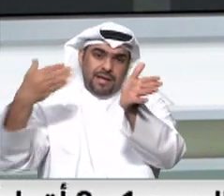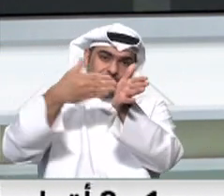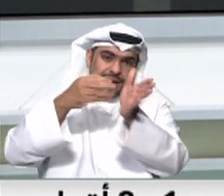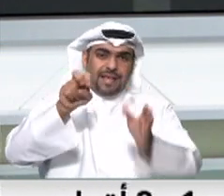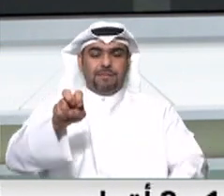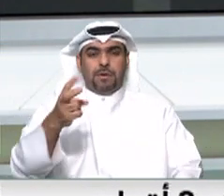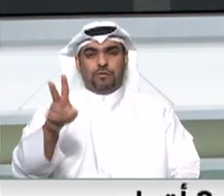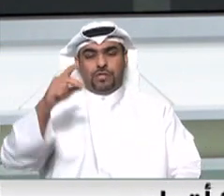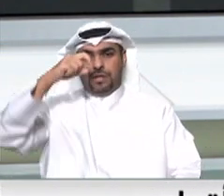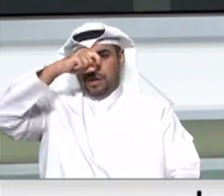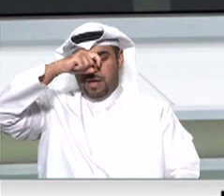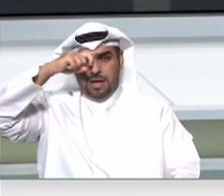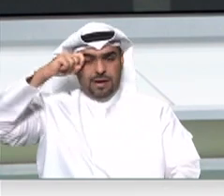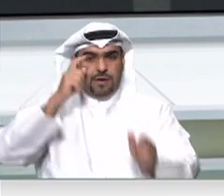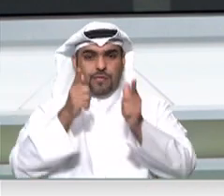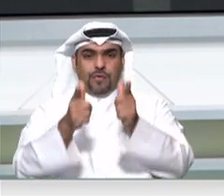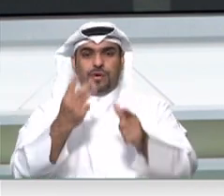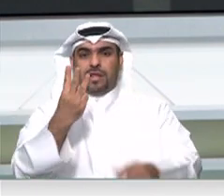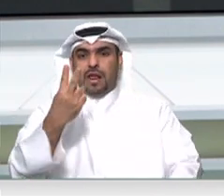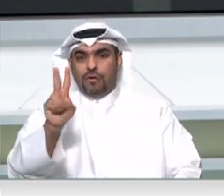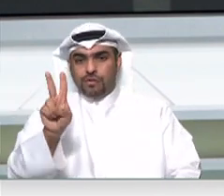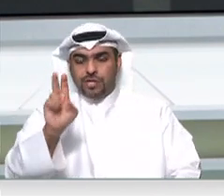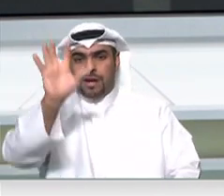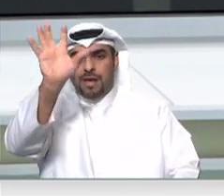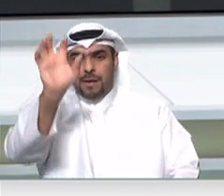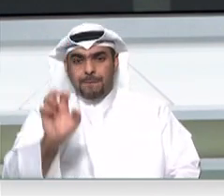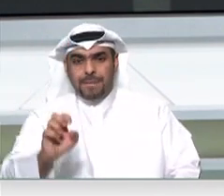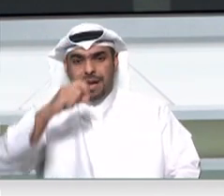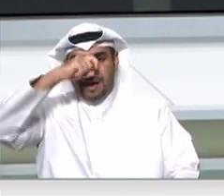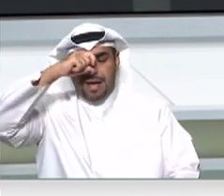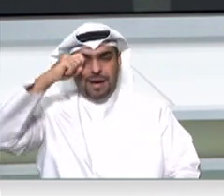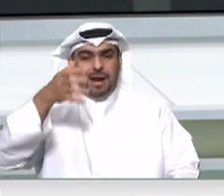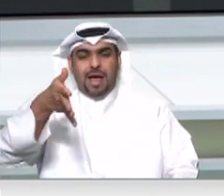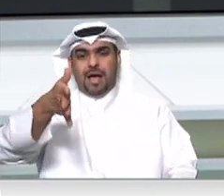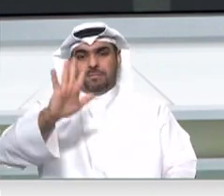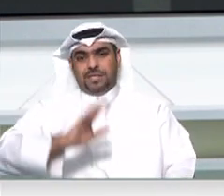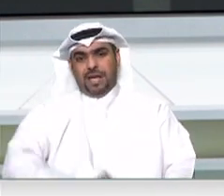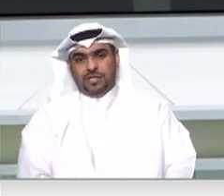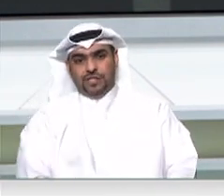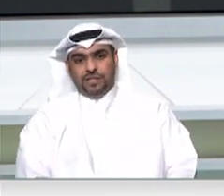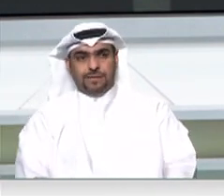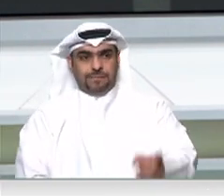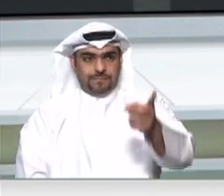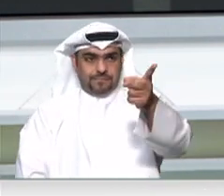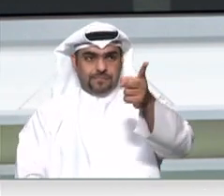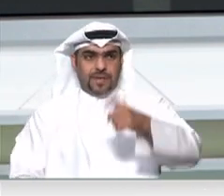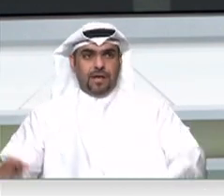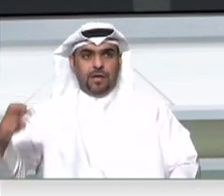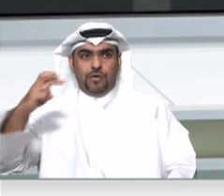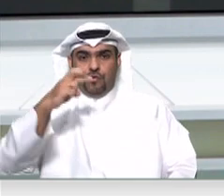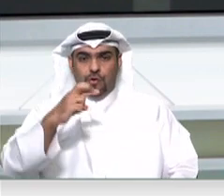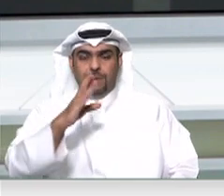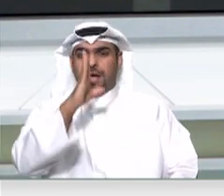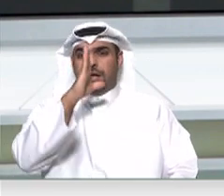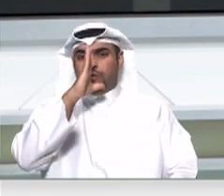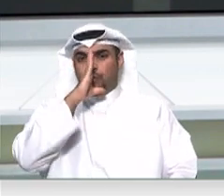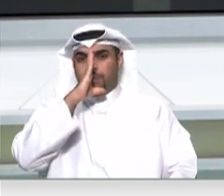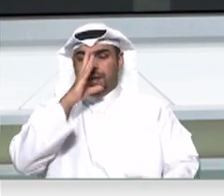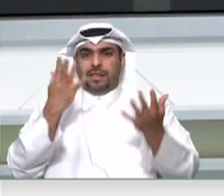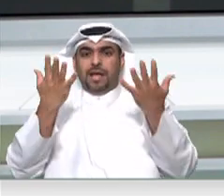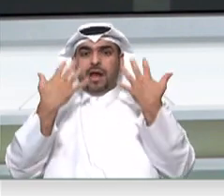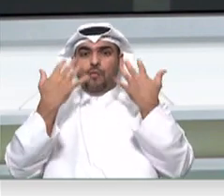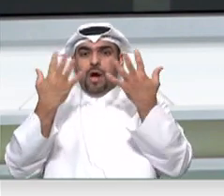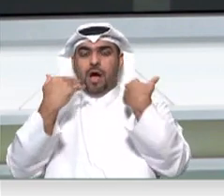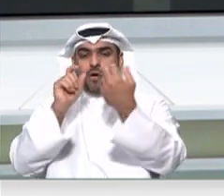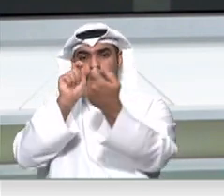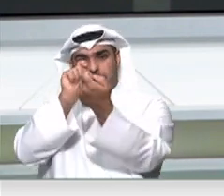الحرارة العظمى 23 درجة مئوية، والصغرى 15 درجة مئوية. يوم الأحد والأثنين تتحول الرياح إلى